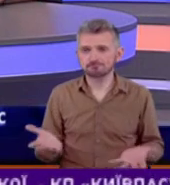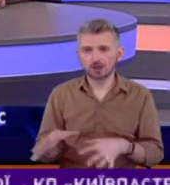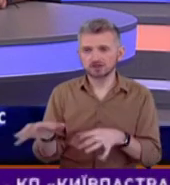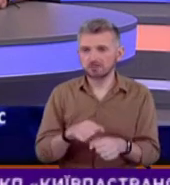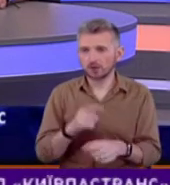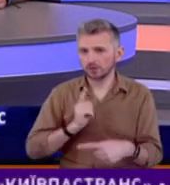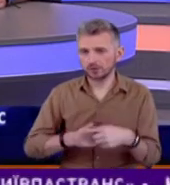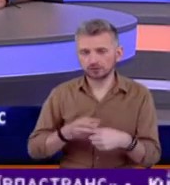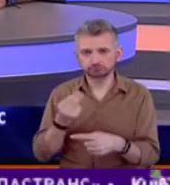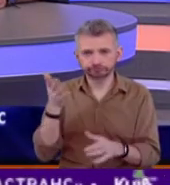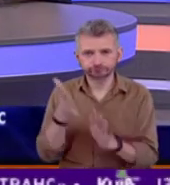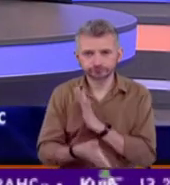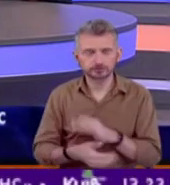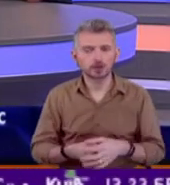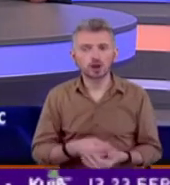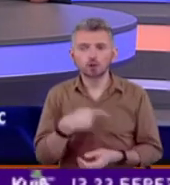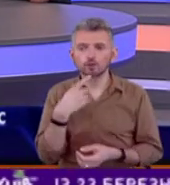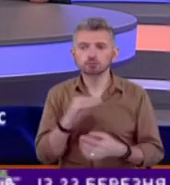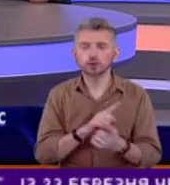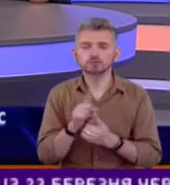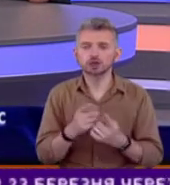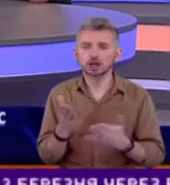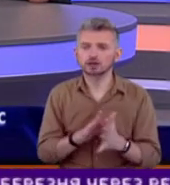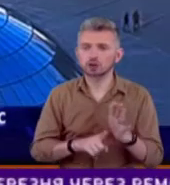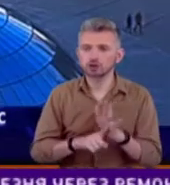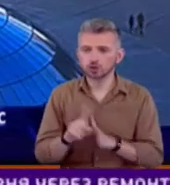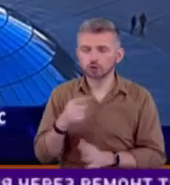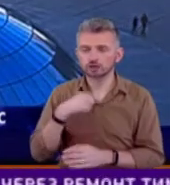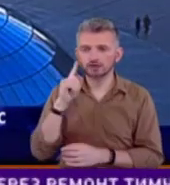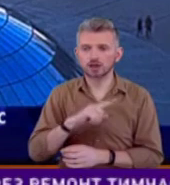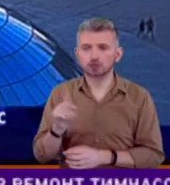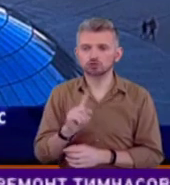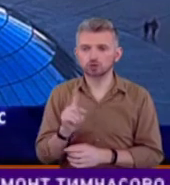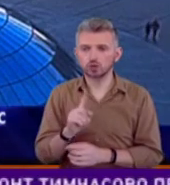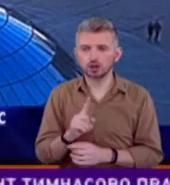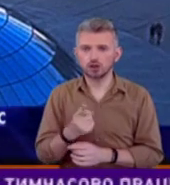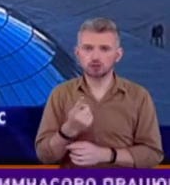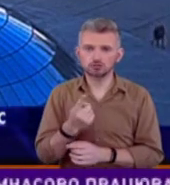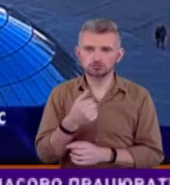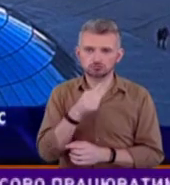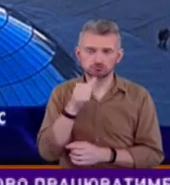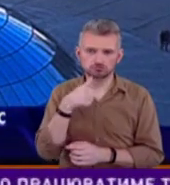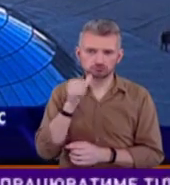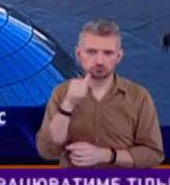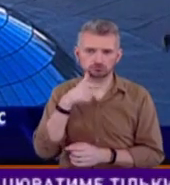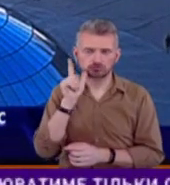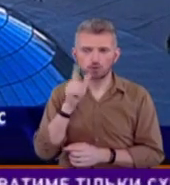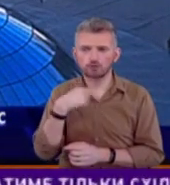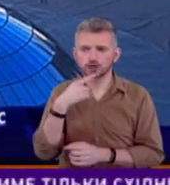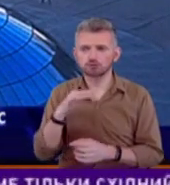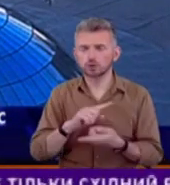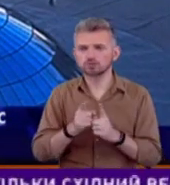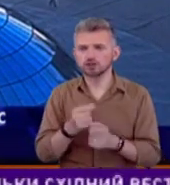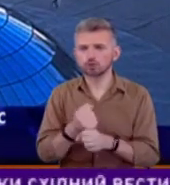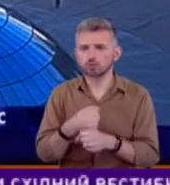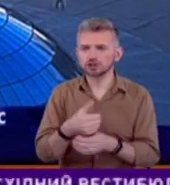Пане Володимире, ми говоримо про зміни, які започатковуються. Я знаю, що буквально там пару днів тому говорили про зміни в роботі там сервісних